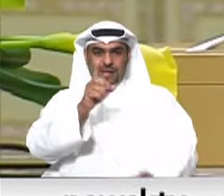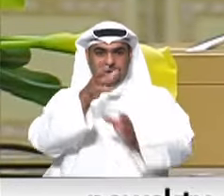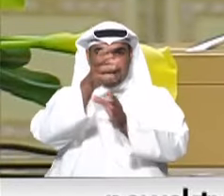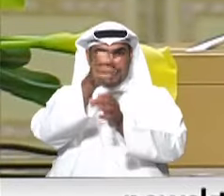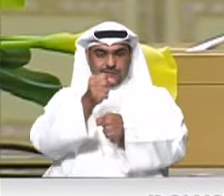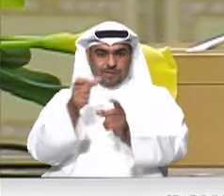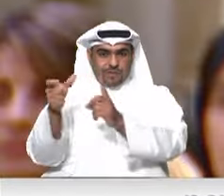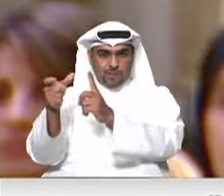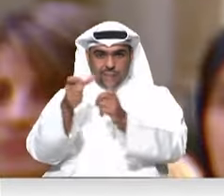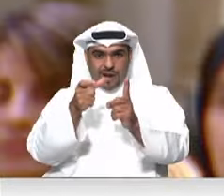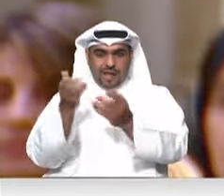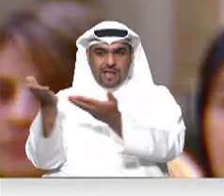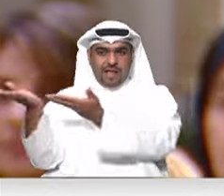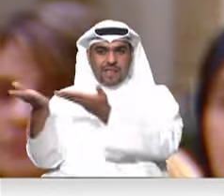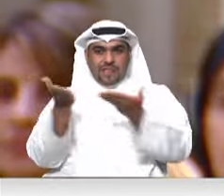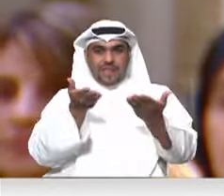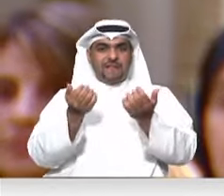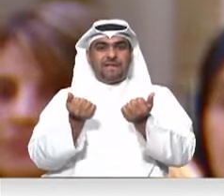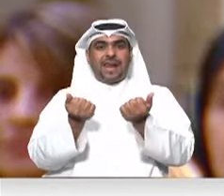الضيوف الكرام،